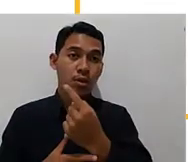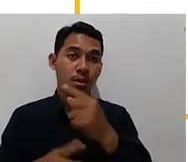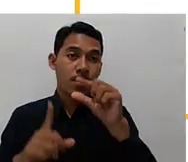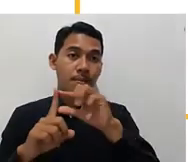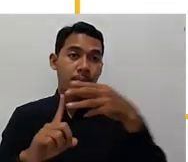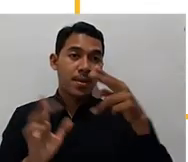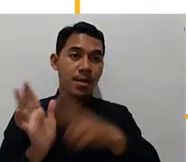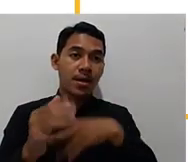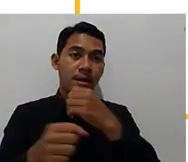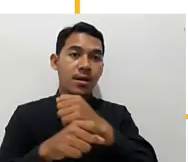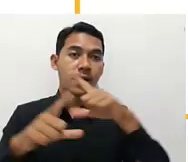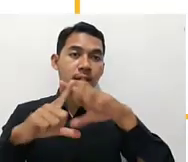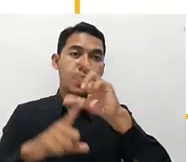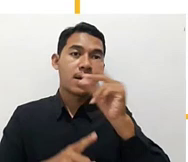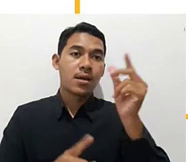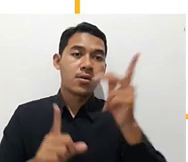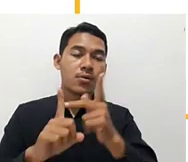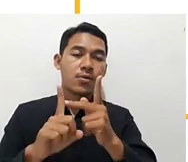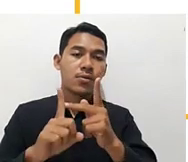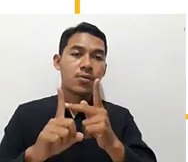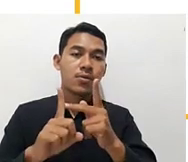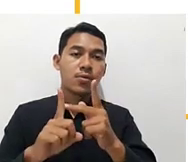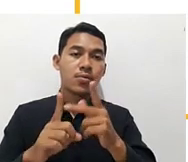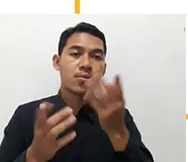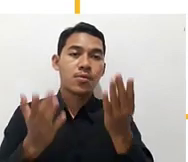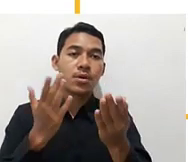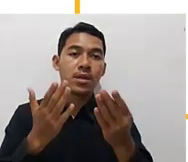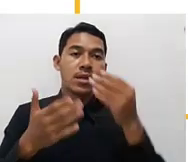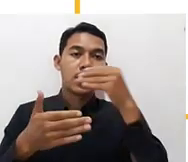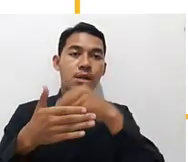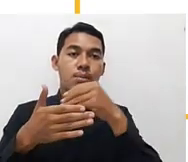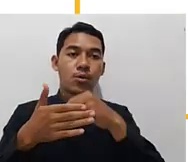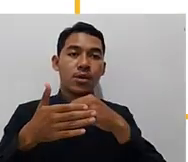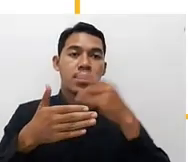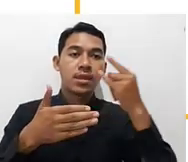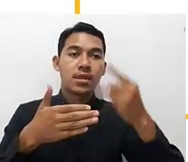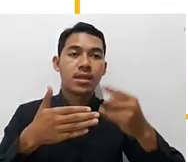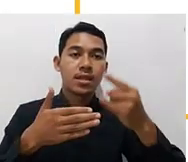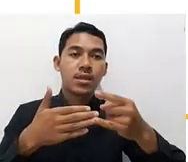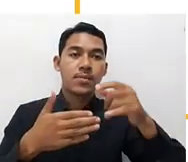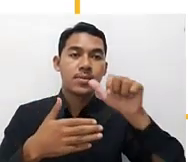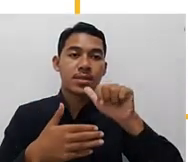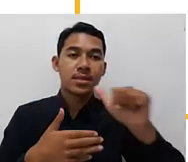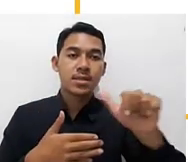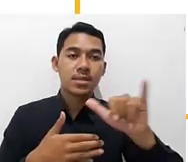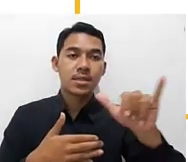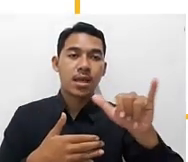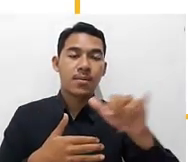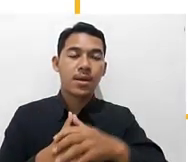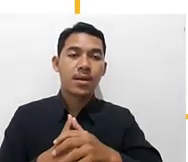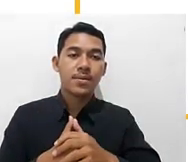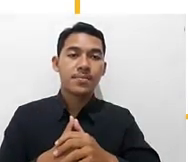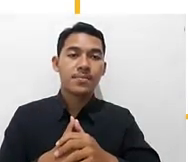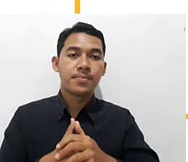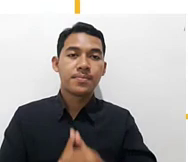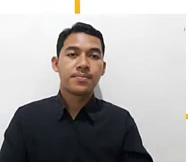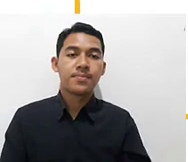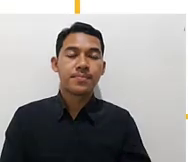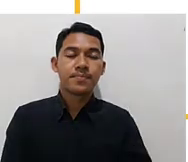dari inputnya. Jadi inputnya tetap sama, yaitu ada pada apa? Ada pada saklarnya, inputnya ada pada saklarnya.